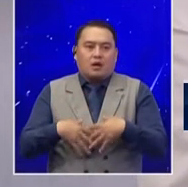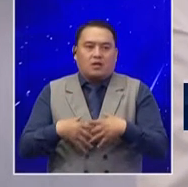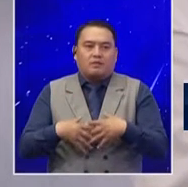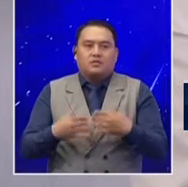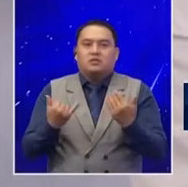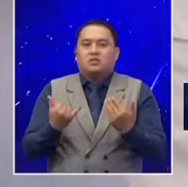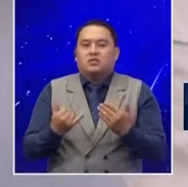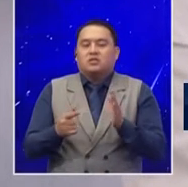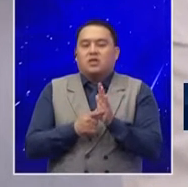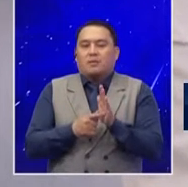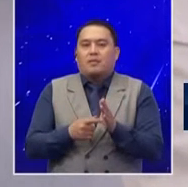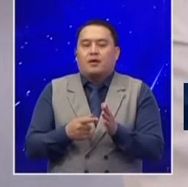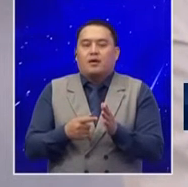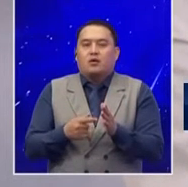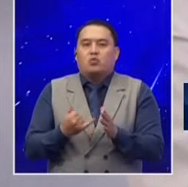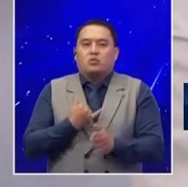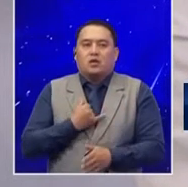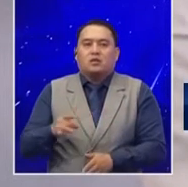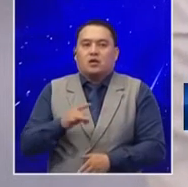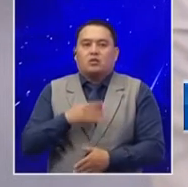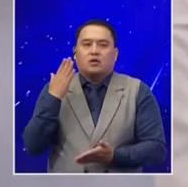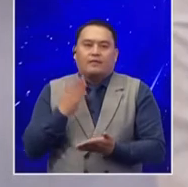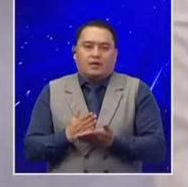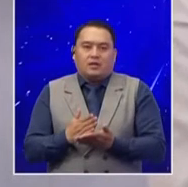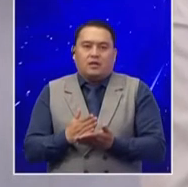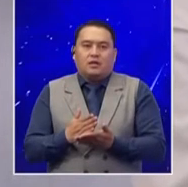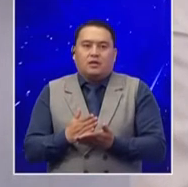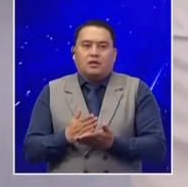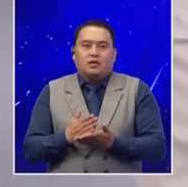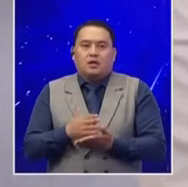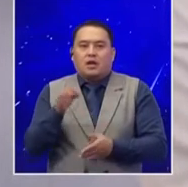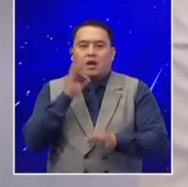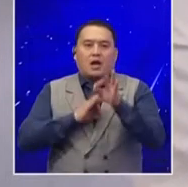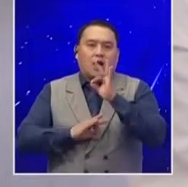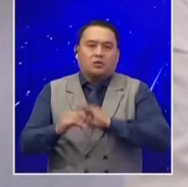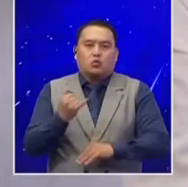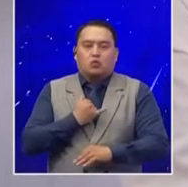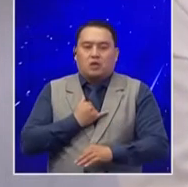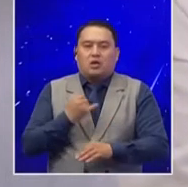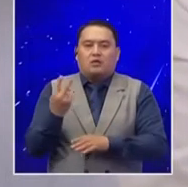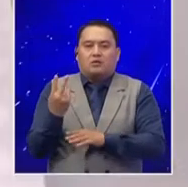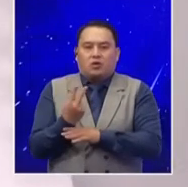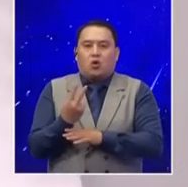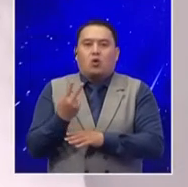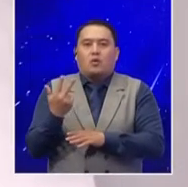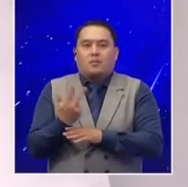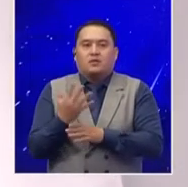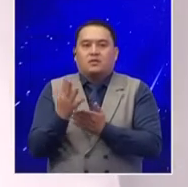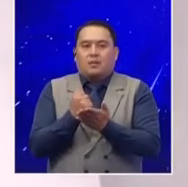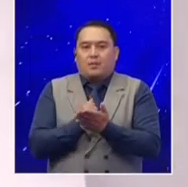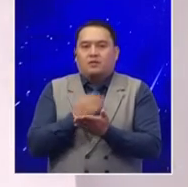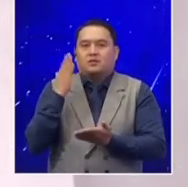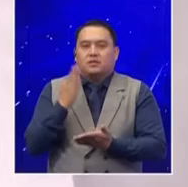есть 7 ИВЛ-аппаратов. Для района это достаточно. Также лекарственное обеспечение у нас в 3-5-месячный запас